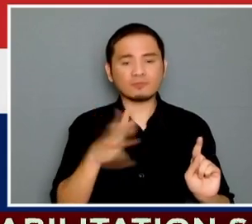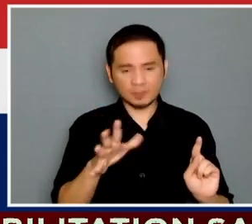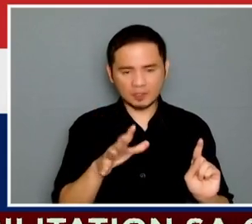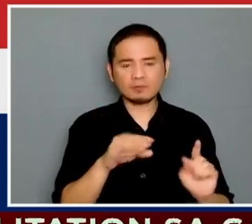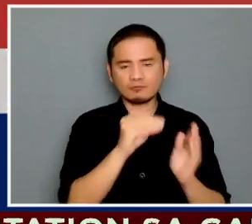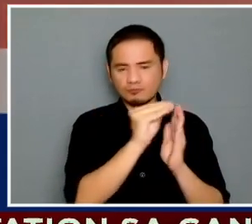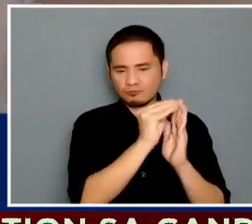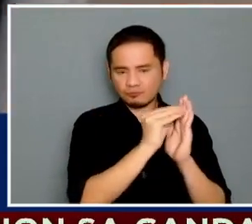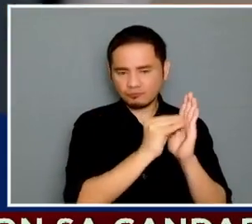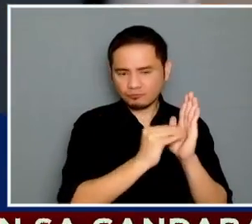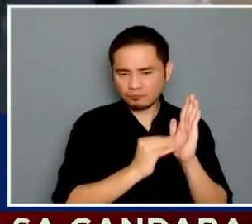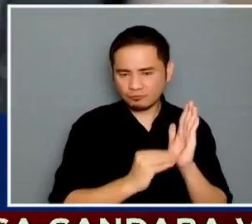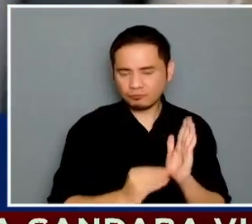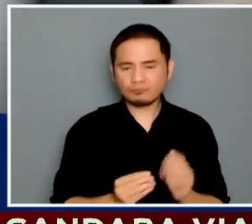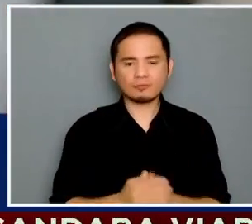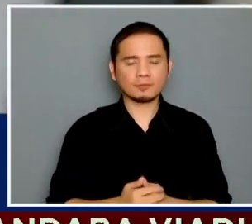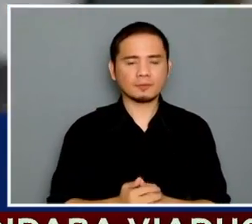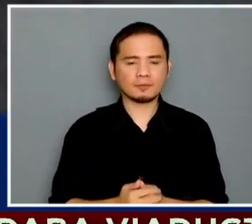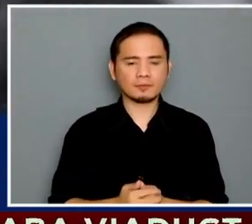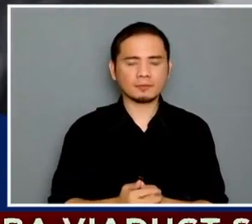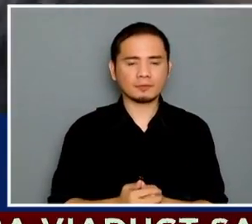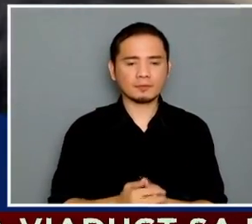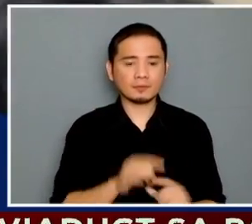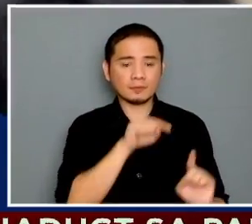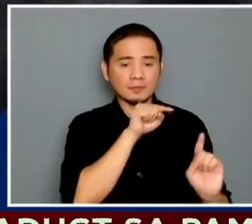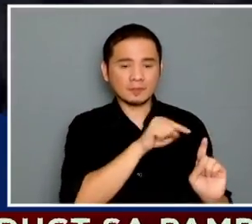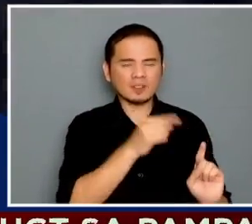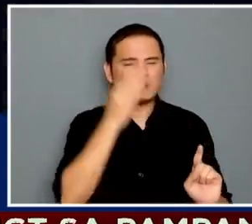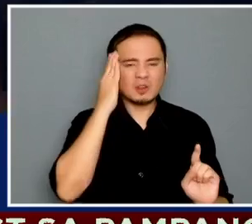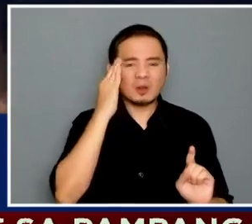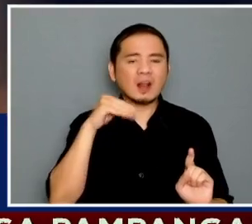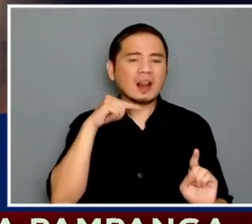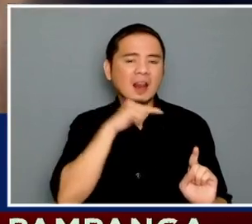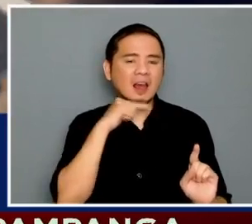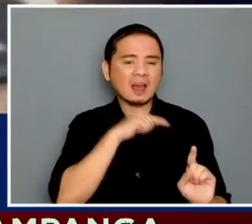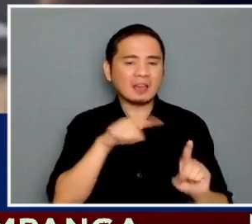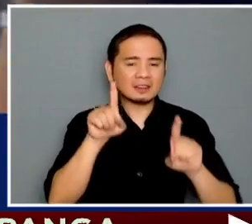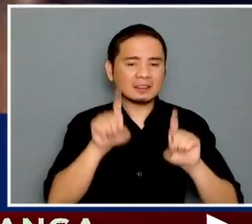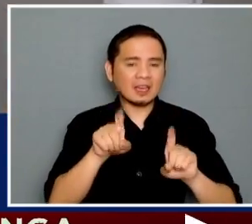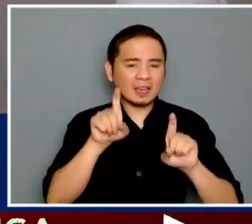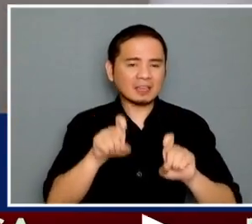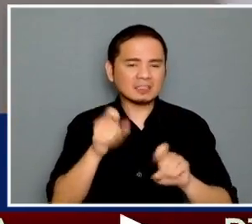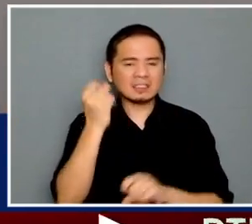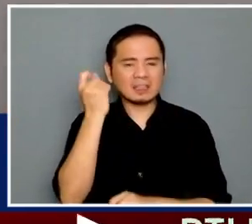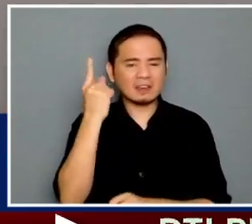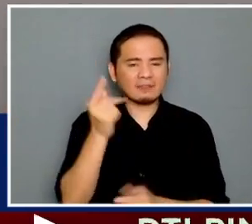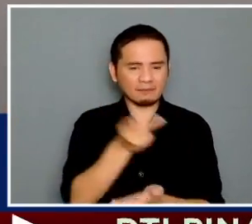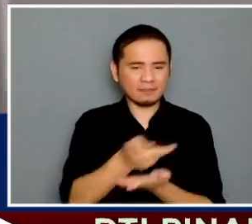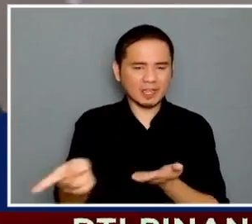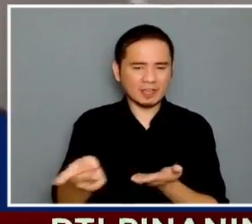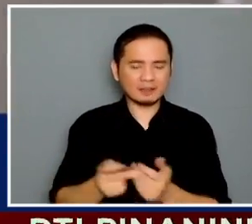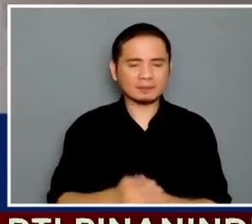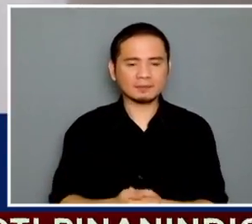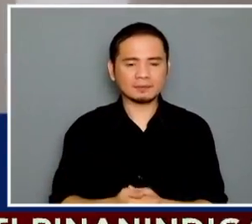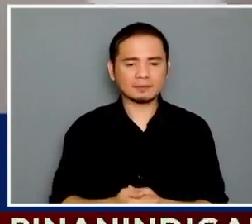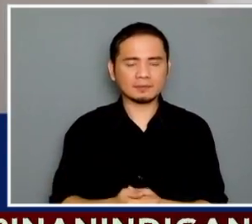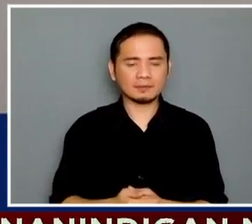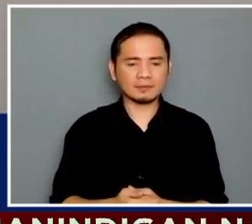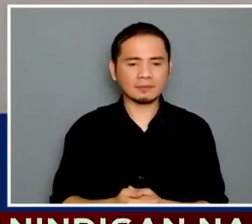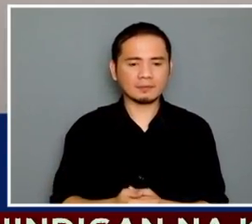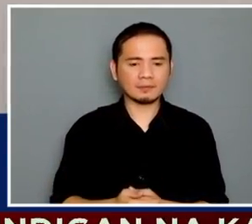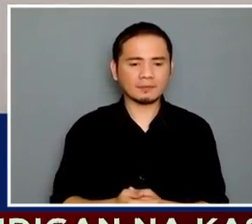Investigation Division. Sumailalim na rin siya sa polygraph test pero bumagsak siya rito. Mananatili ang inmate sa